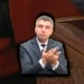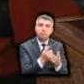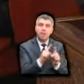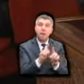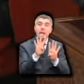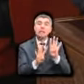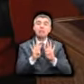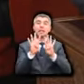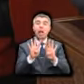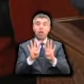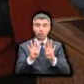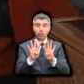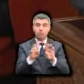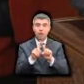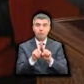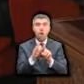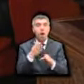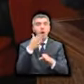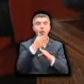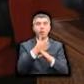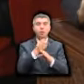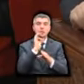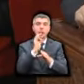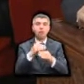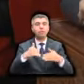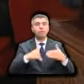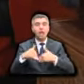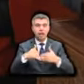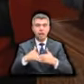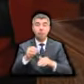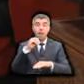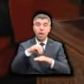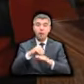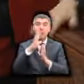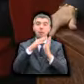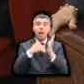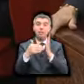18 سنة، اليوم كاين واحد البرنامج مواكب. وهناك كذلك برنامج ثالث.